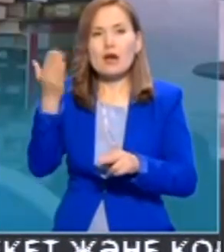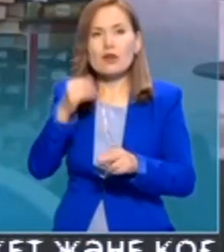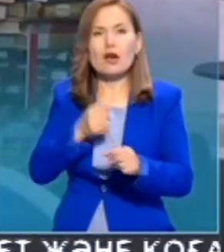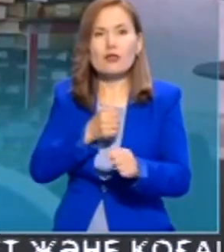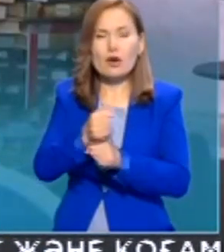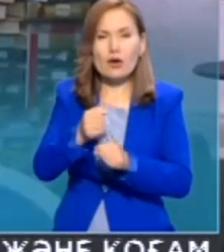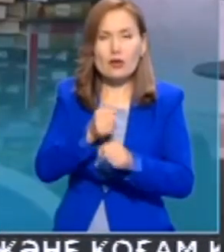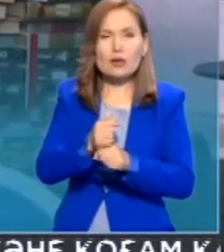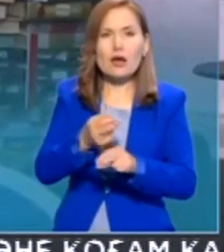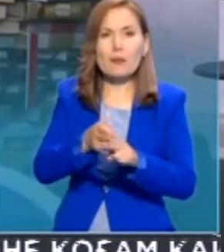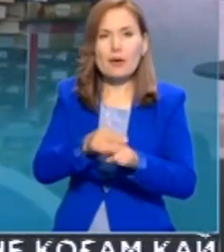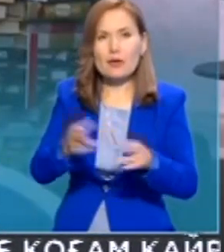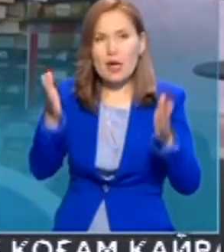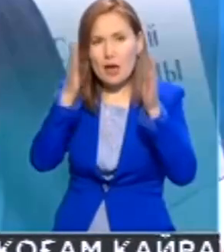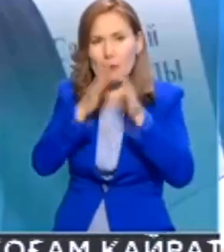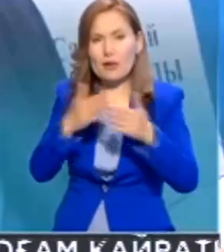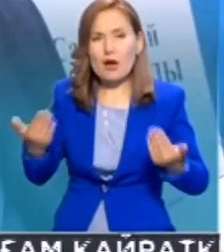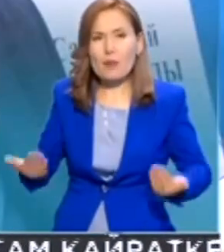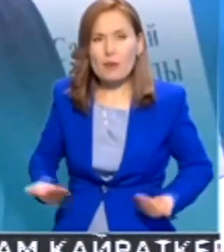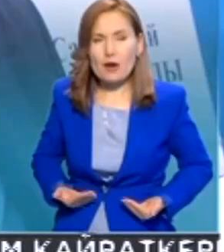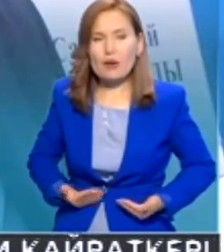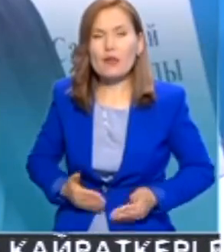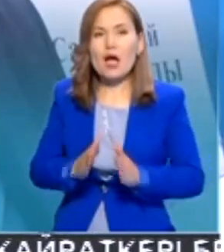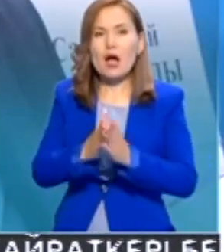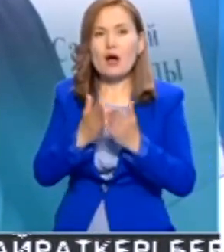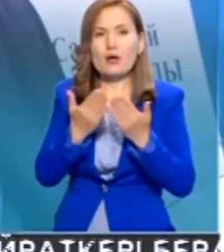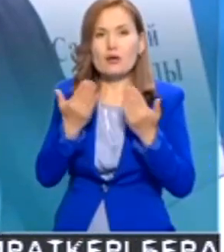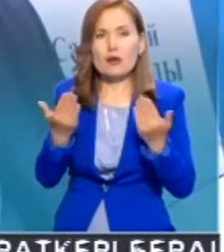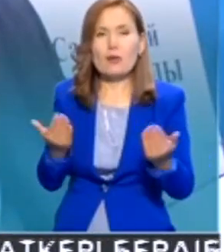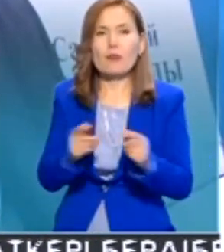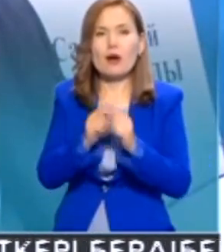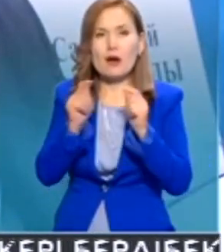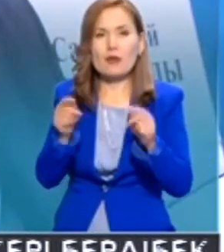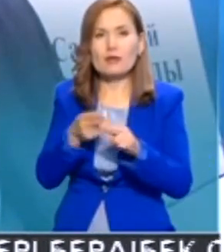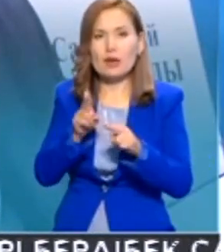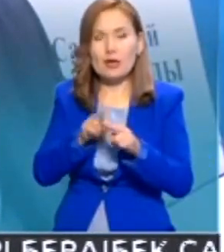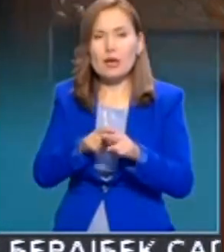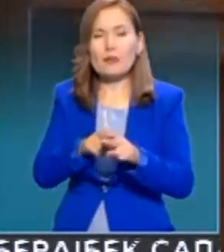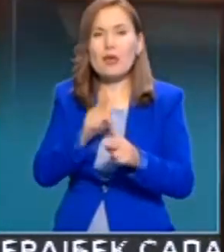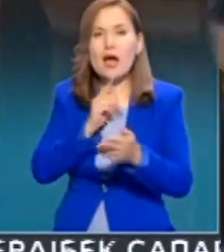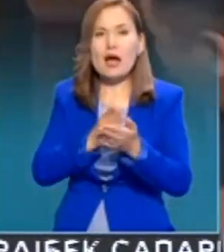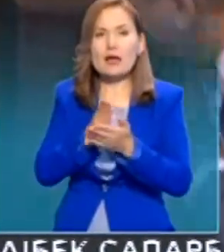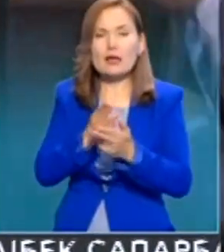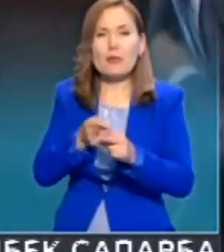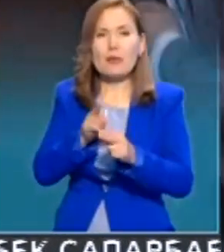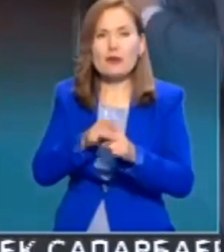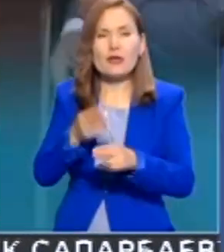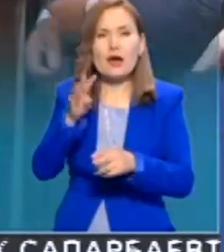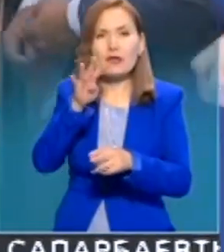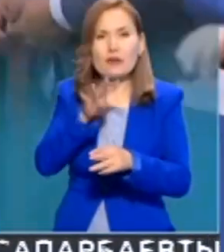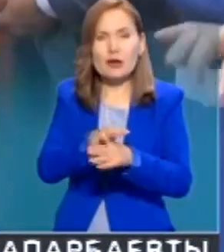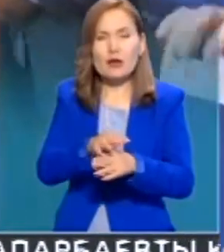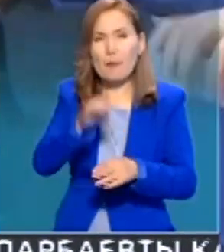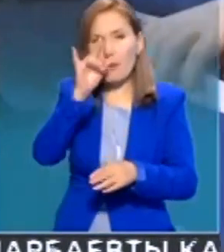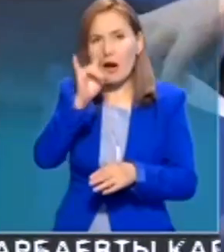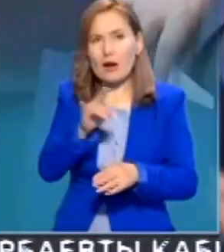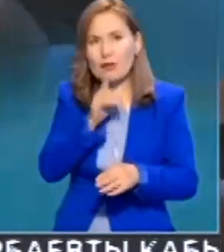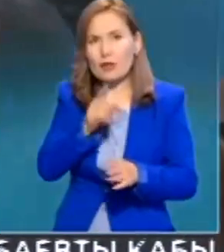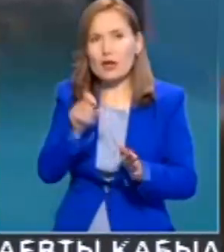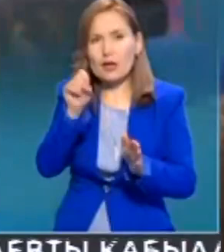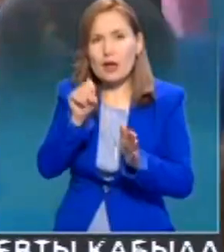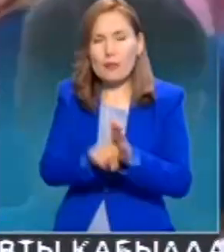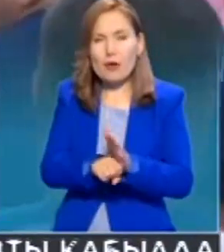сүргінге ұшыраған имамдардың өмірі мен еңбектері көпшілік қауымға таныстырылды. Одан бөлек саяси репрессияға ұшырап, тағдыр тәлкегімен тамыра